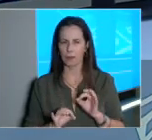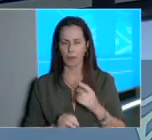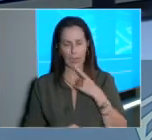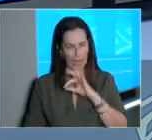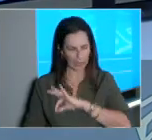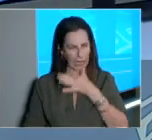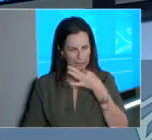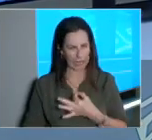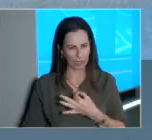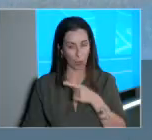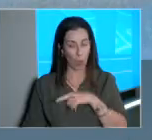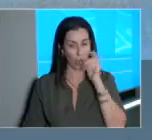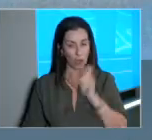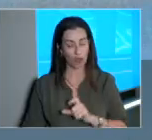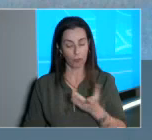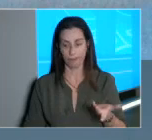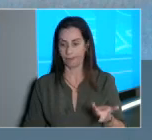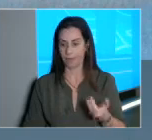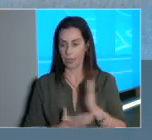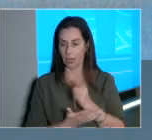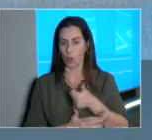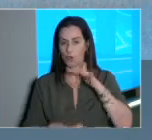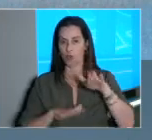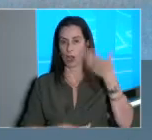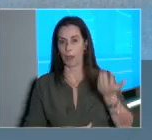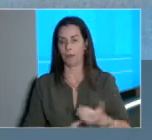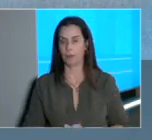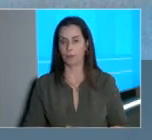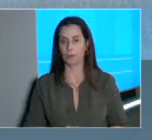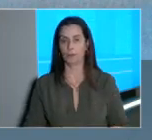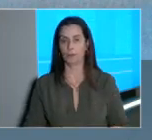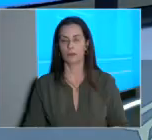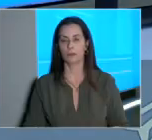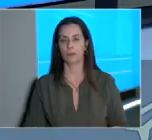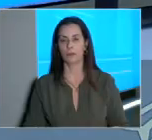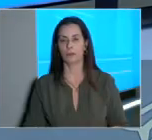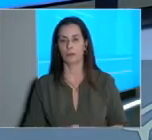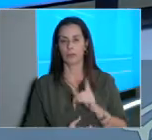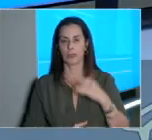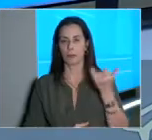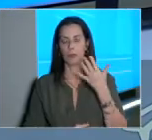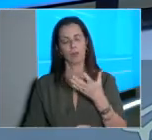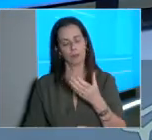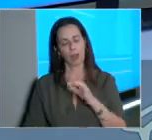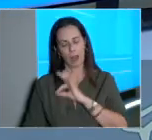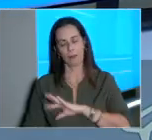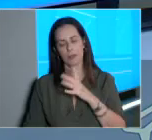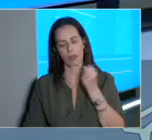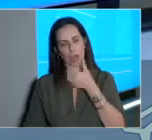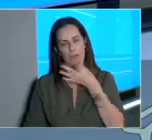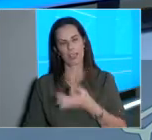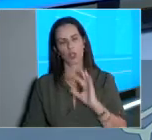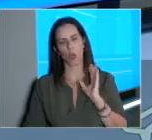אביגדור ליברמן. הוא האיש שיכריע מי יהיה ראש הממשלה בא או איזה ממשלה תקום פה, אסתי? קודם כל צריך תמיד לקחת אותו ברצינות, את